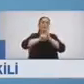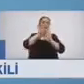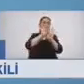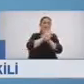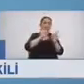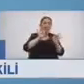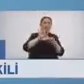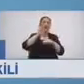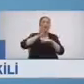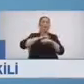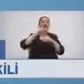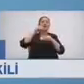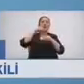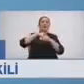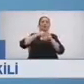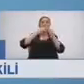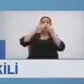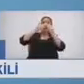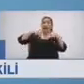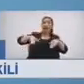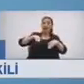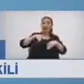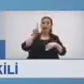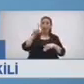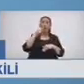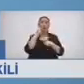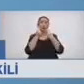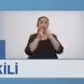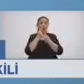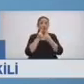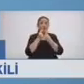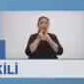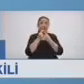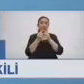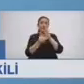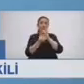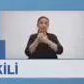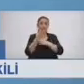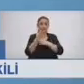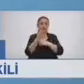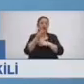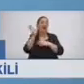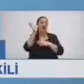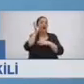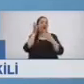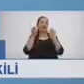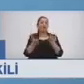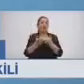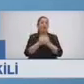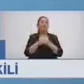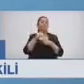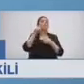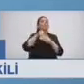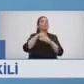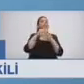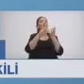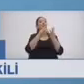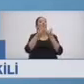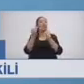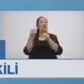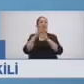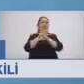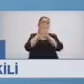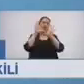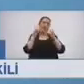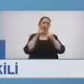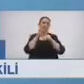için engellemelerde bulunuyor şeklinde oluşturulmaya çalışan algıdır. Meclis çoğunluğu hepinizin